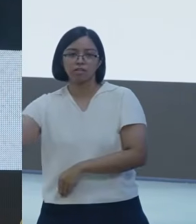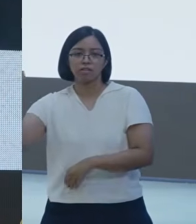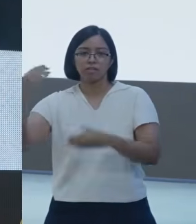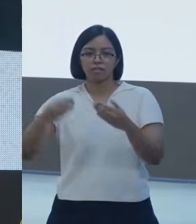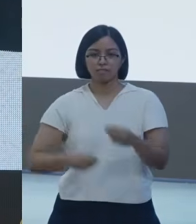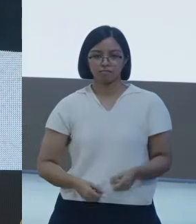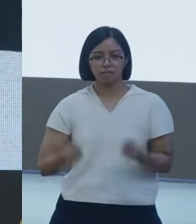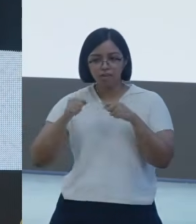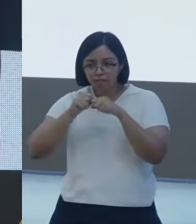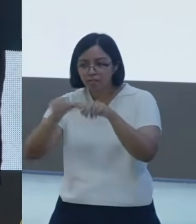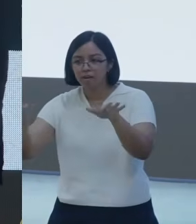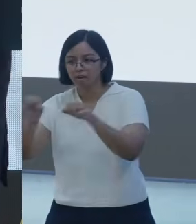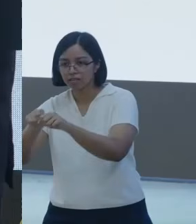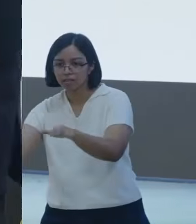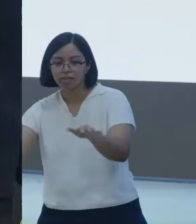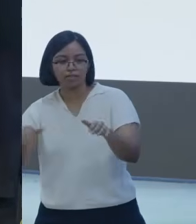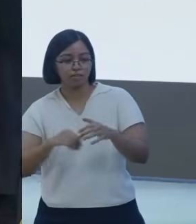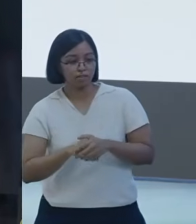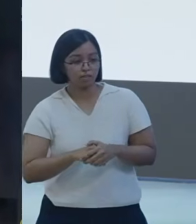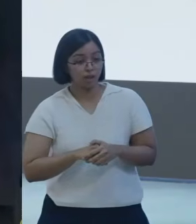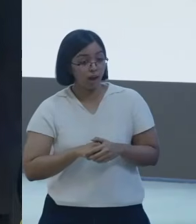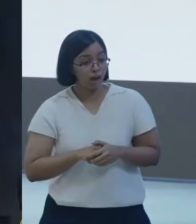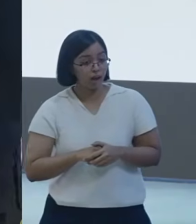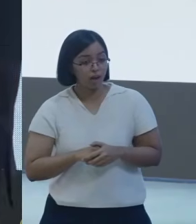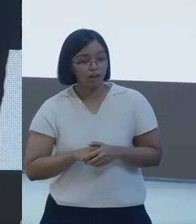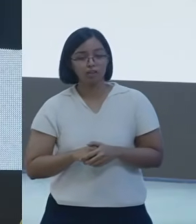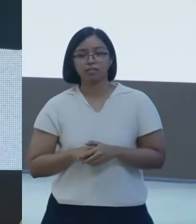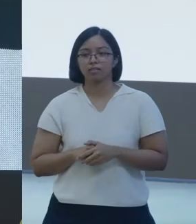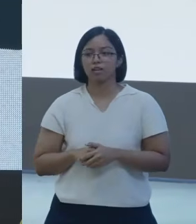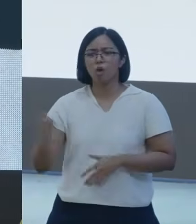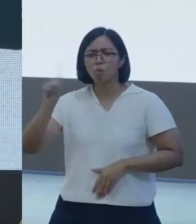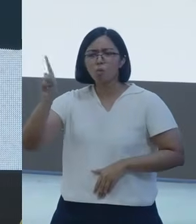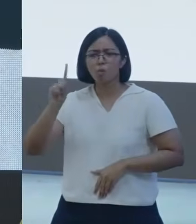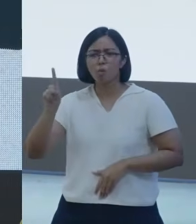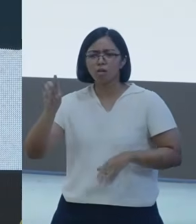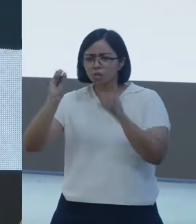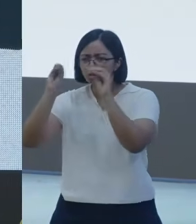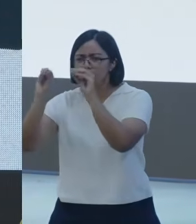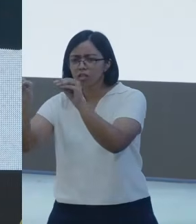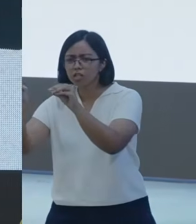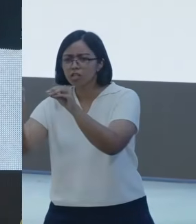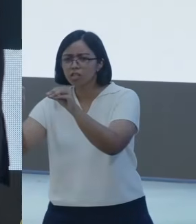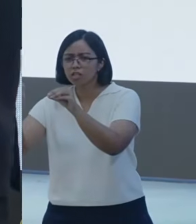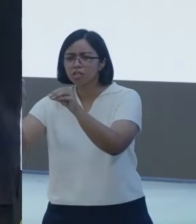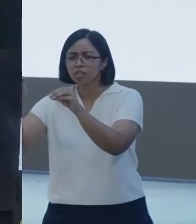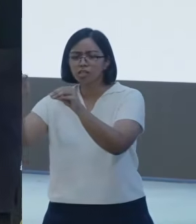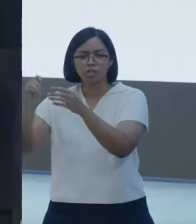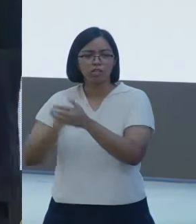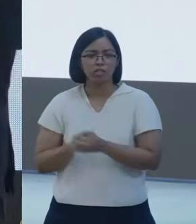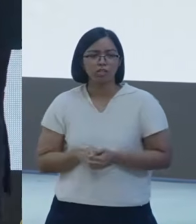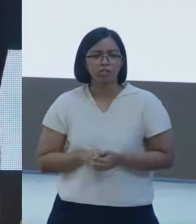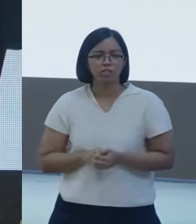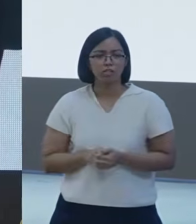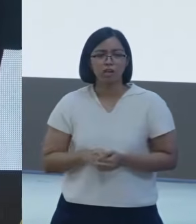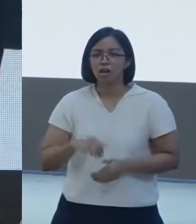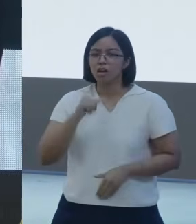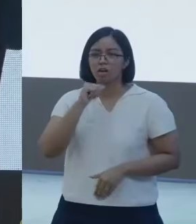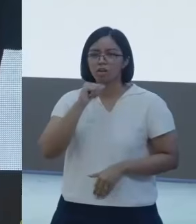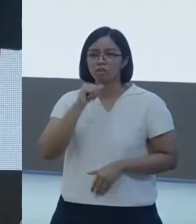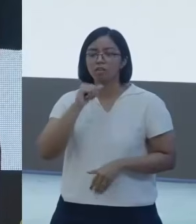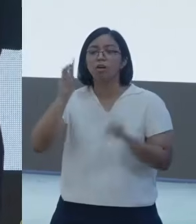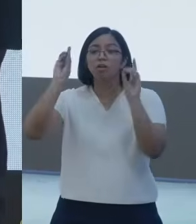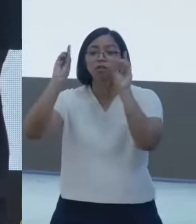nila sa iba. Anong pinapasa nila? Yung posisyon? Hindi po. Yung doktrina,